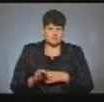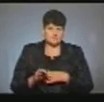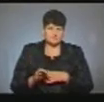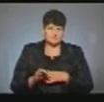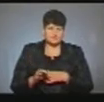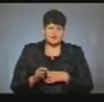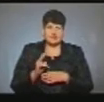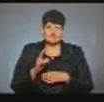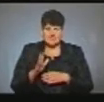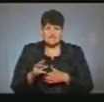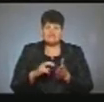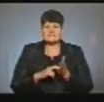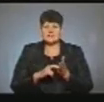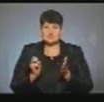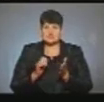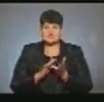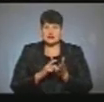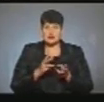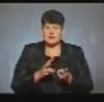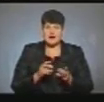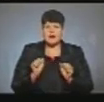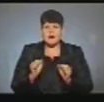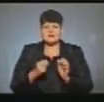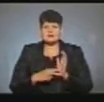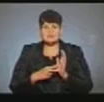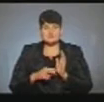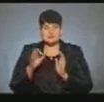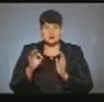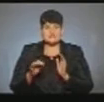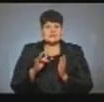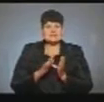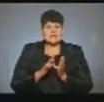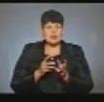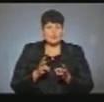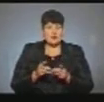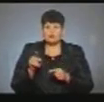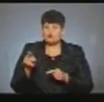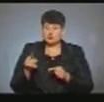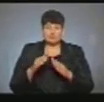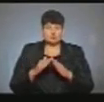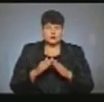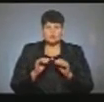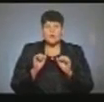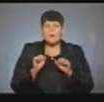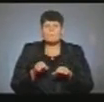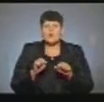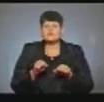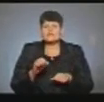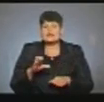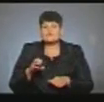30% квартир відключені від центрального опалення, а 70% на центральному опаленні, то в такому будинку можливості